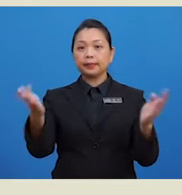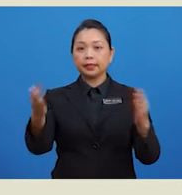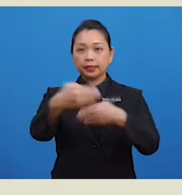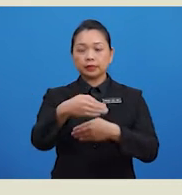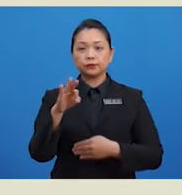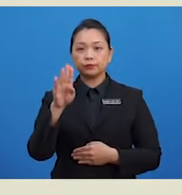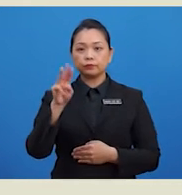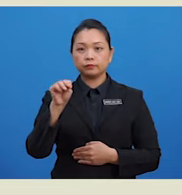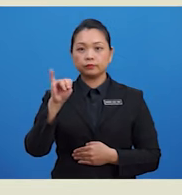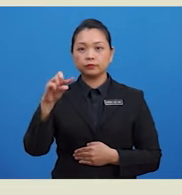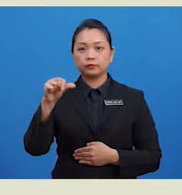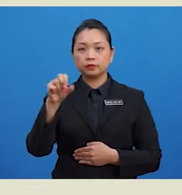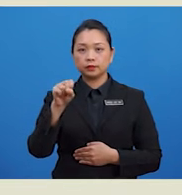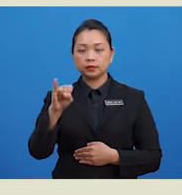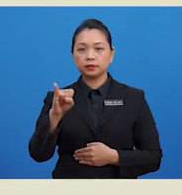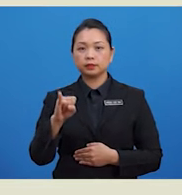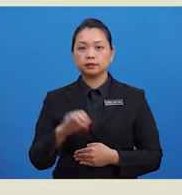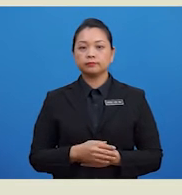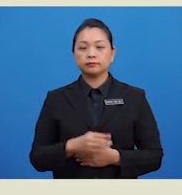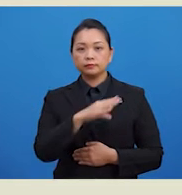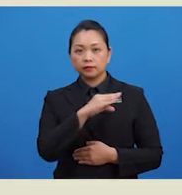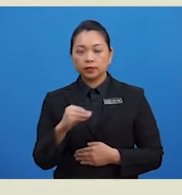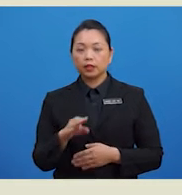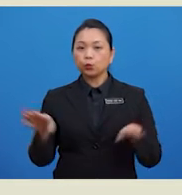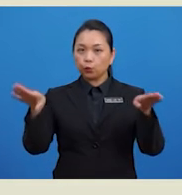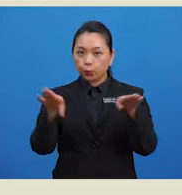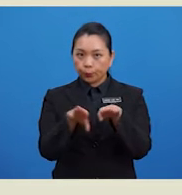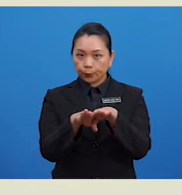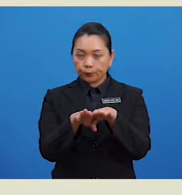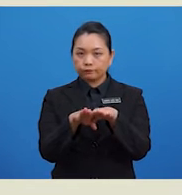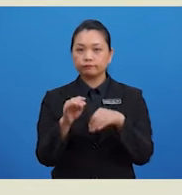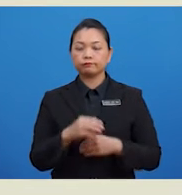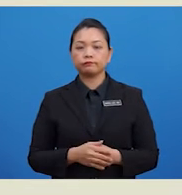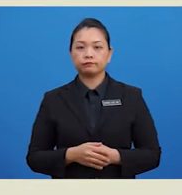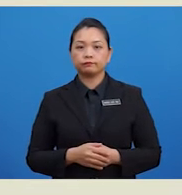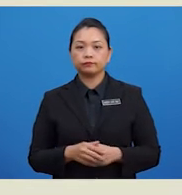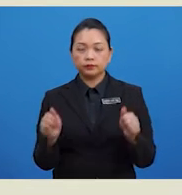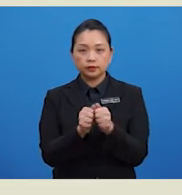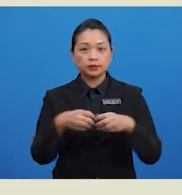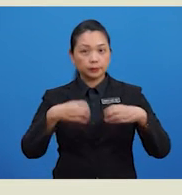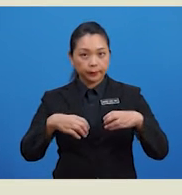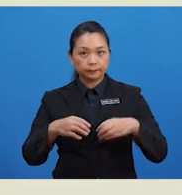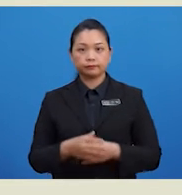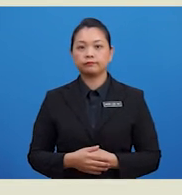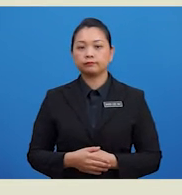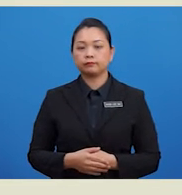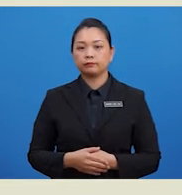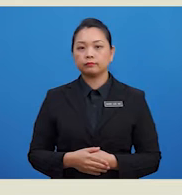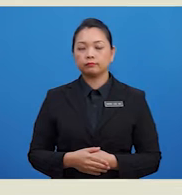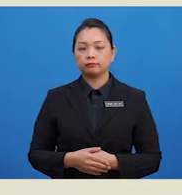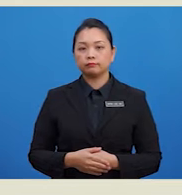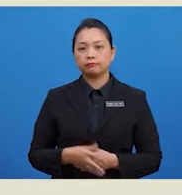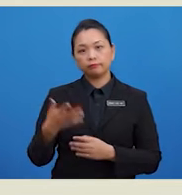bekas fumigasi dan tutup pintu kotak fumigasi dengan kadar segera. Biarkan pintu